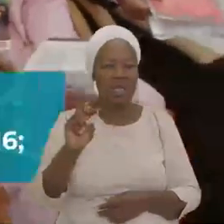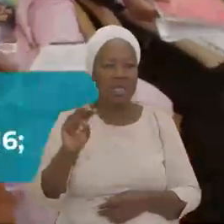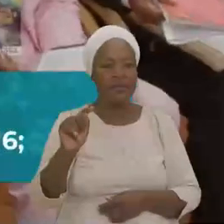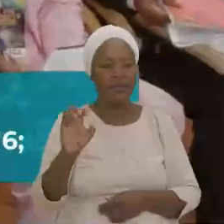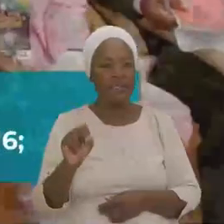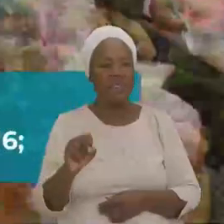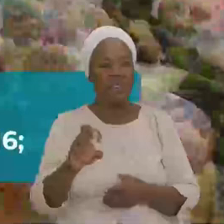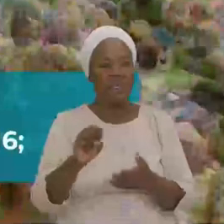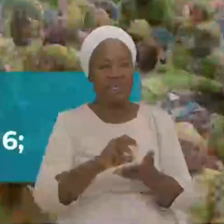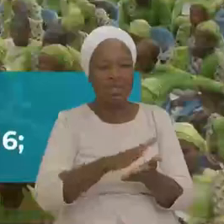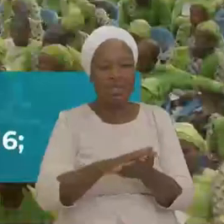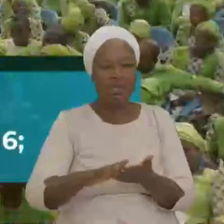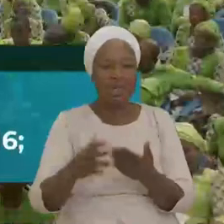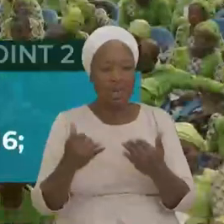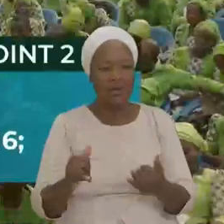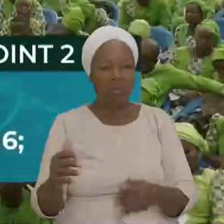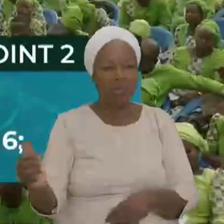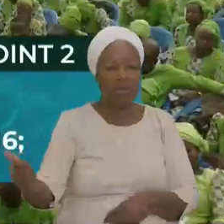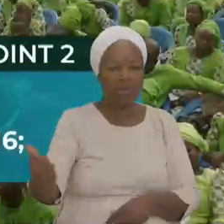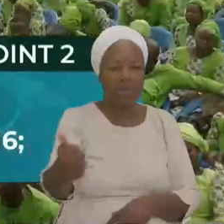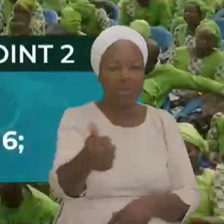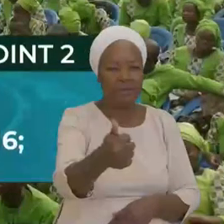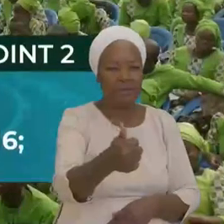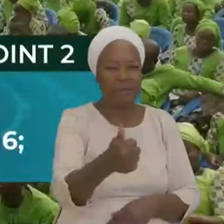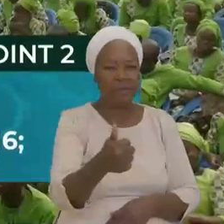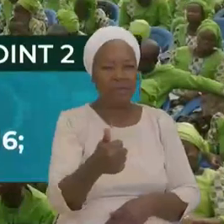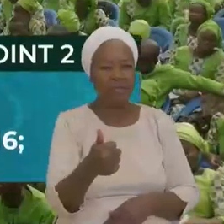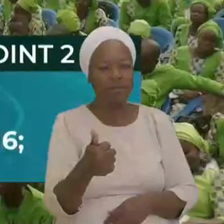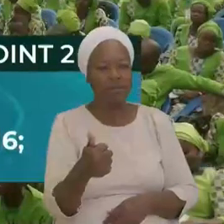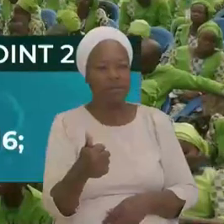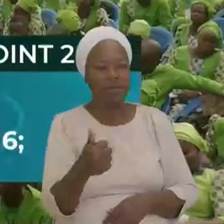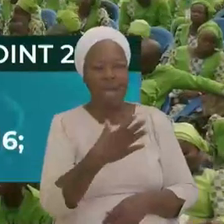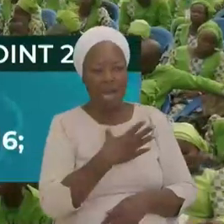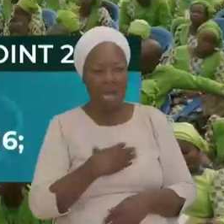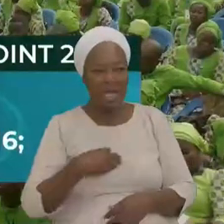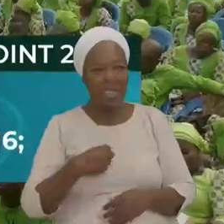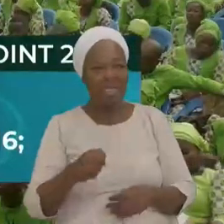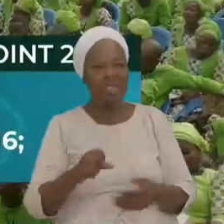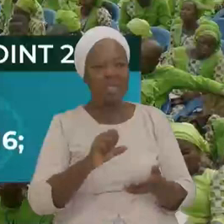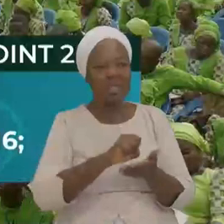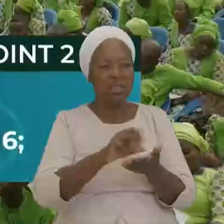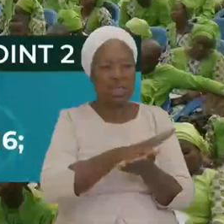écoutez-moi, Lévites, maintenant sanctifiez-vous,